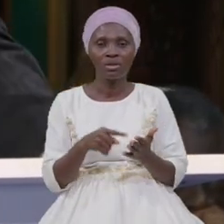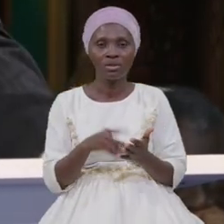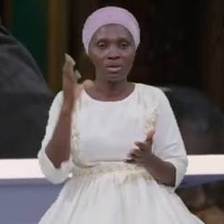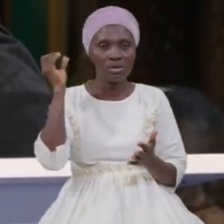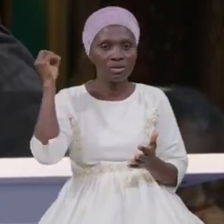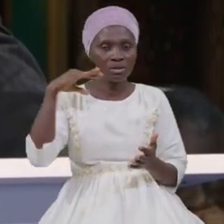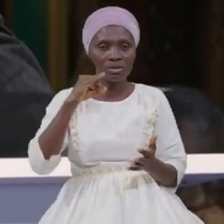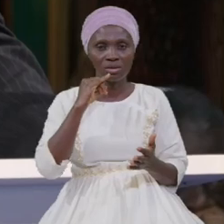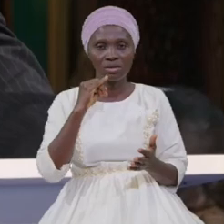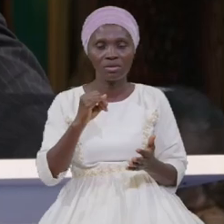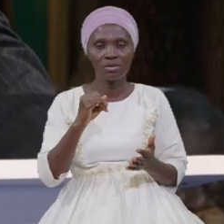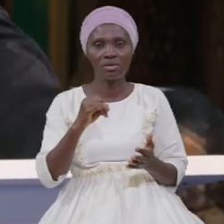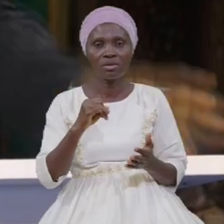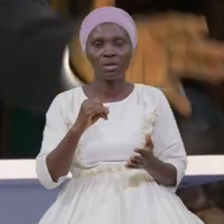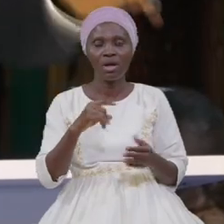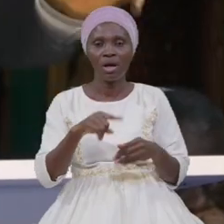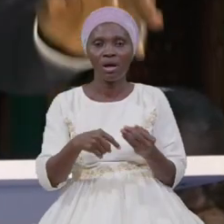sortant du péché,